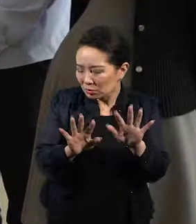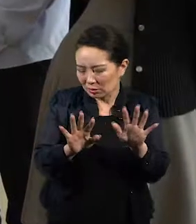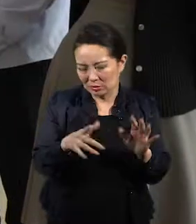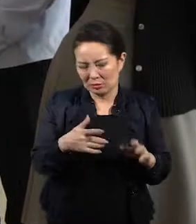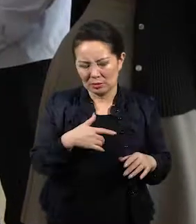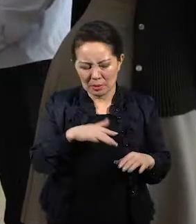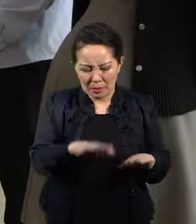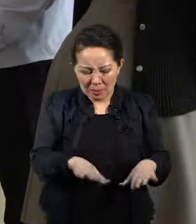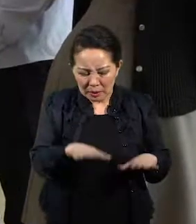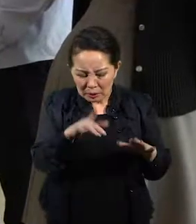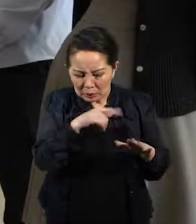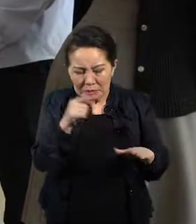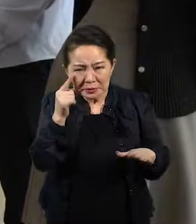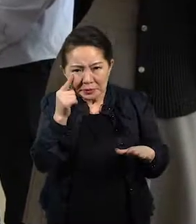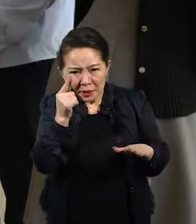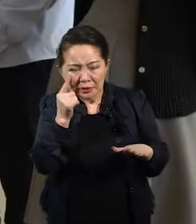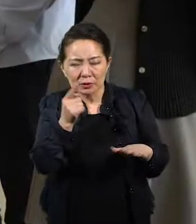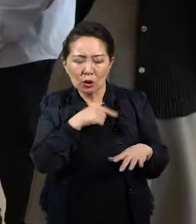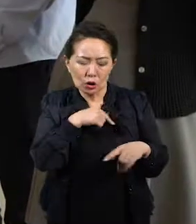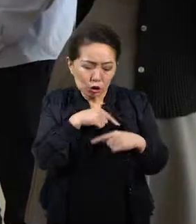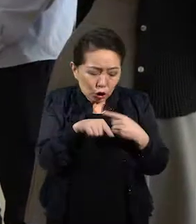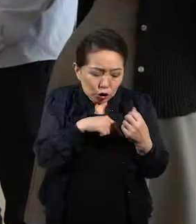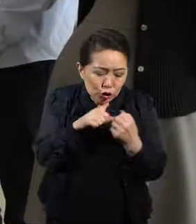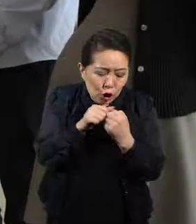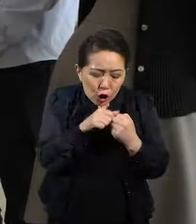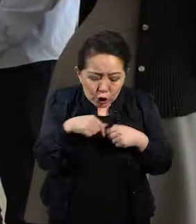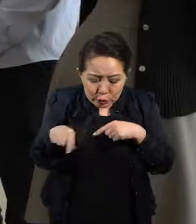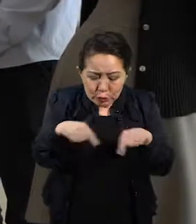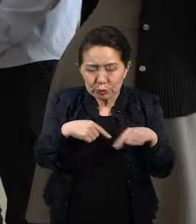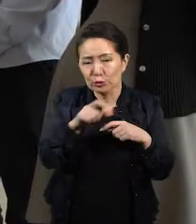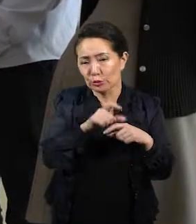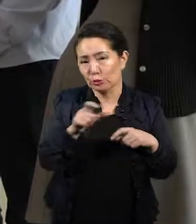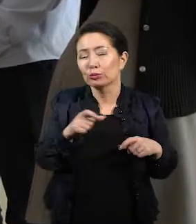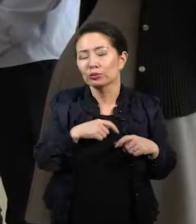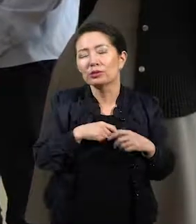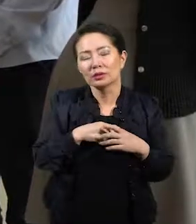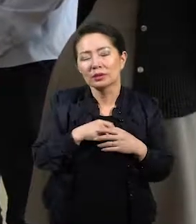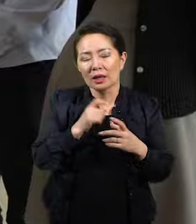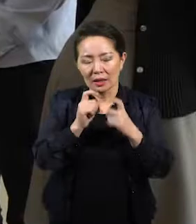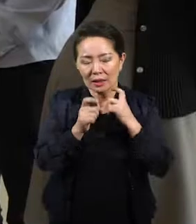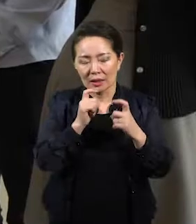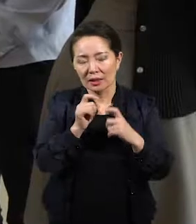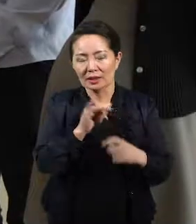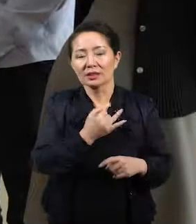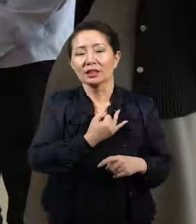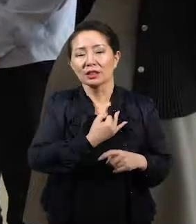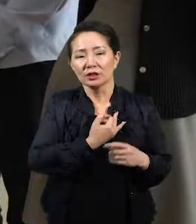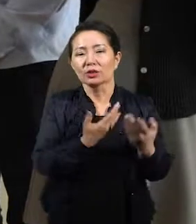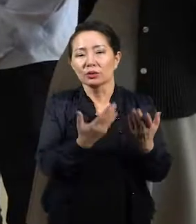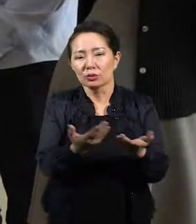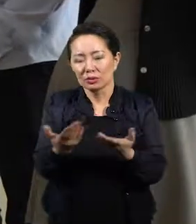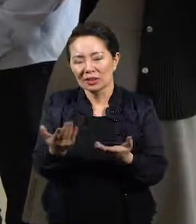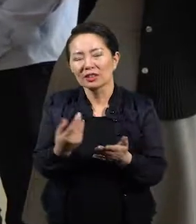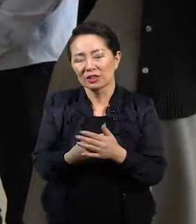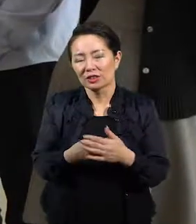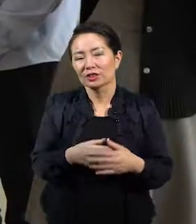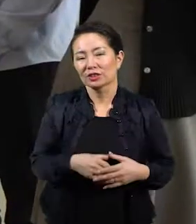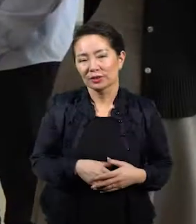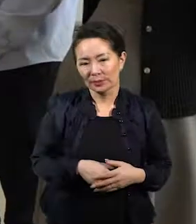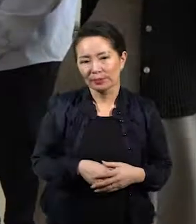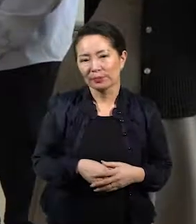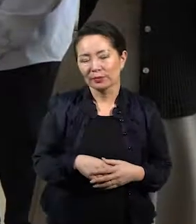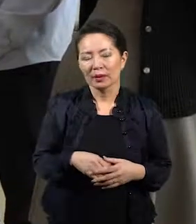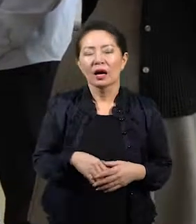багасаа одоо ингээл таньсан тийм өөртөө тийм аюу тийм дотн хүмүүсээ л ер нь харьцаад юм ихтгэл хүлээлгэхэд зүгээр